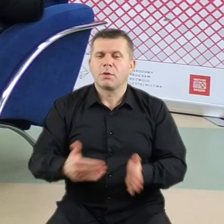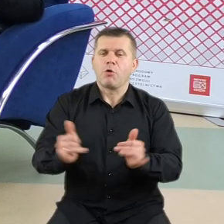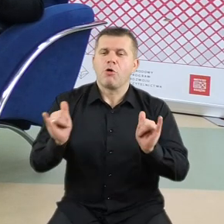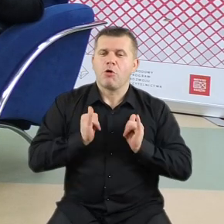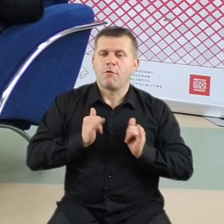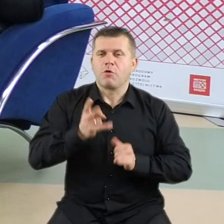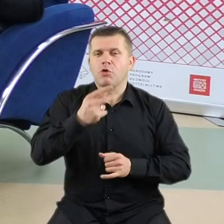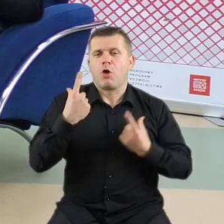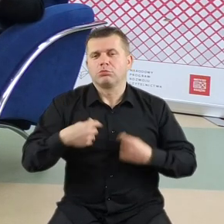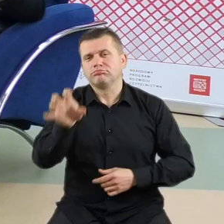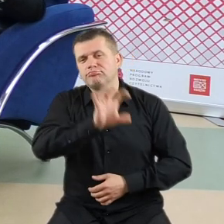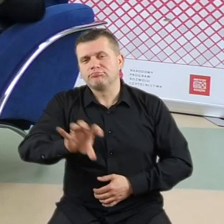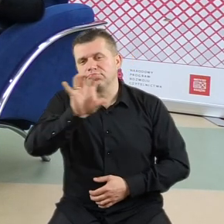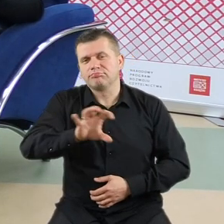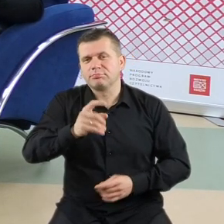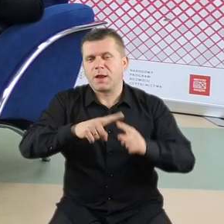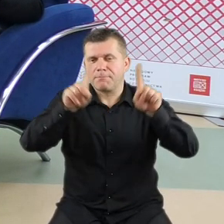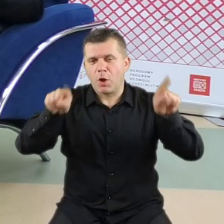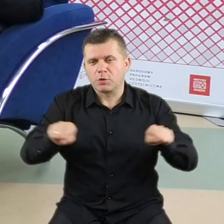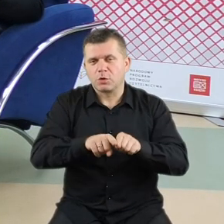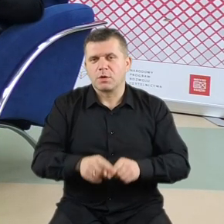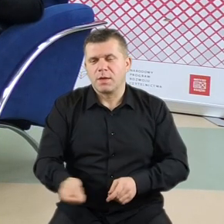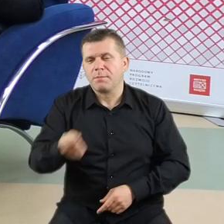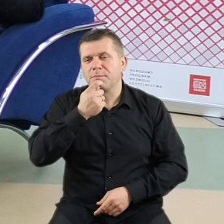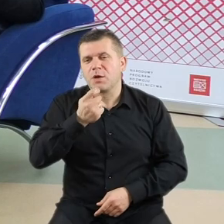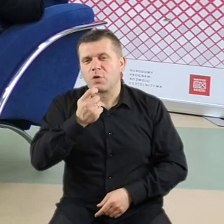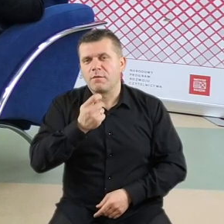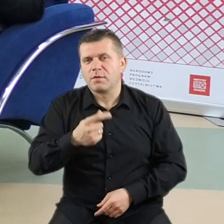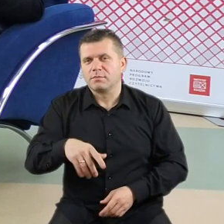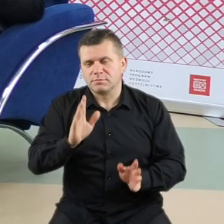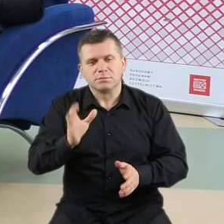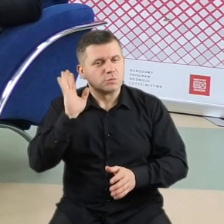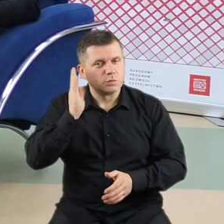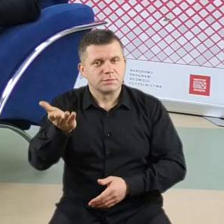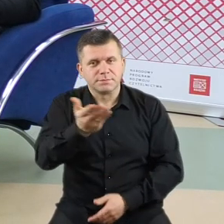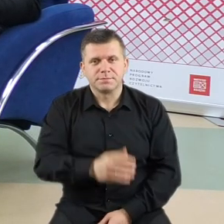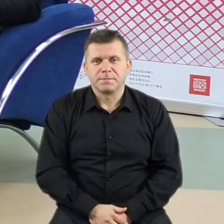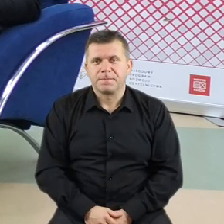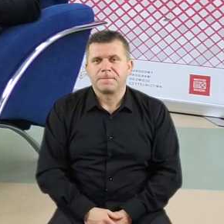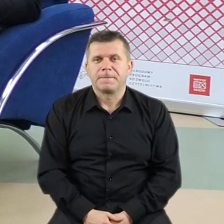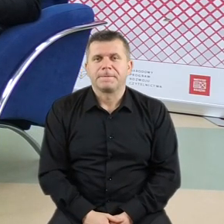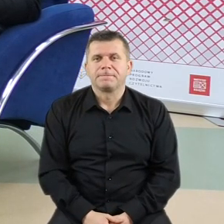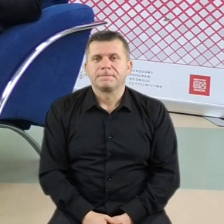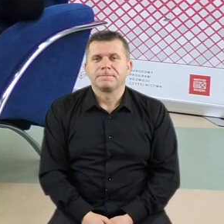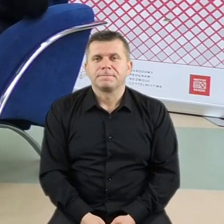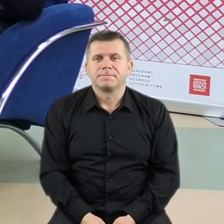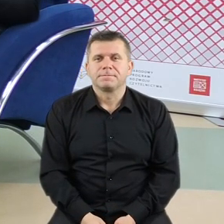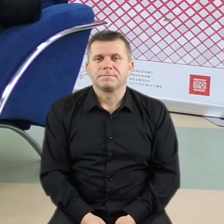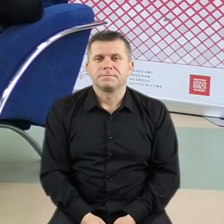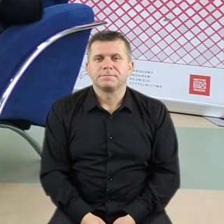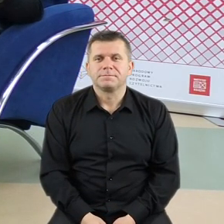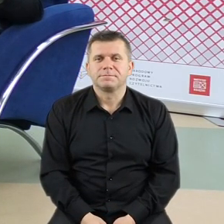komfortu osób, które nas oglądają przed monitorami, bo mikrofon nas nie zbierze. W pierwszym rzędzie Darek.